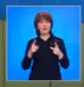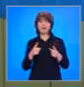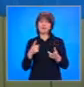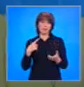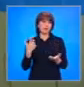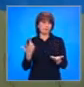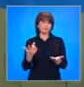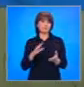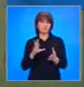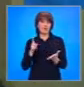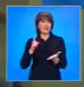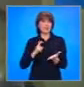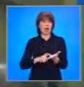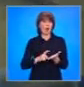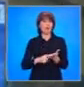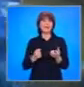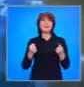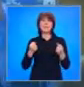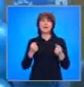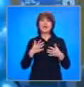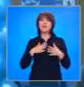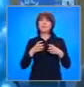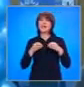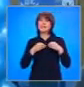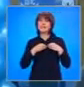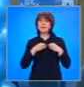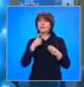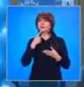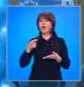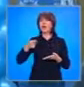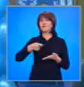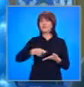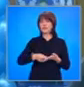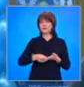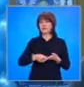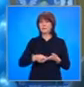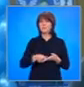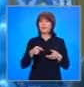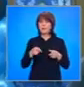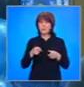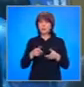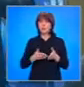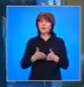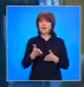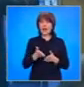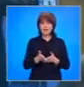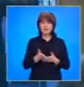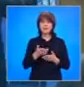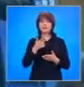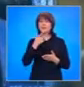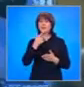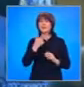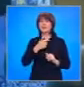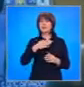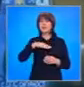стабилно законодателство, има сигурност за инвестициите. По този начин се стига до 6-7